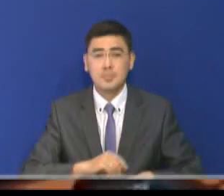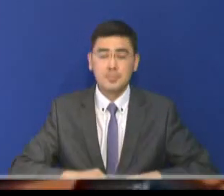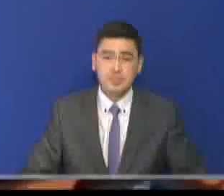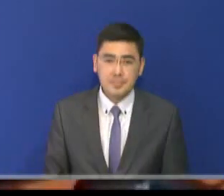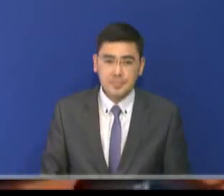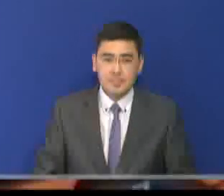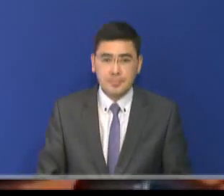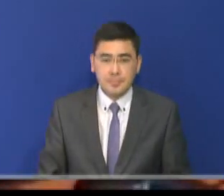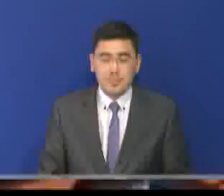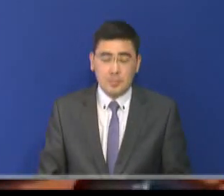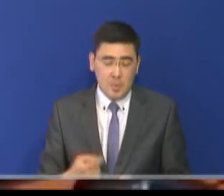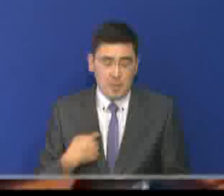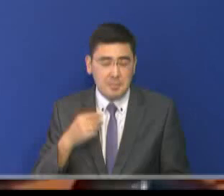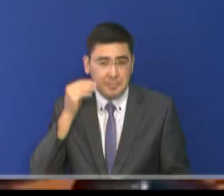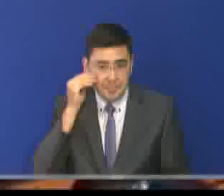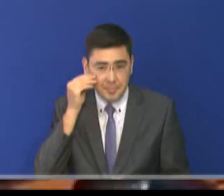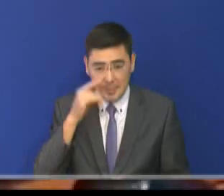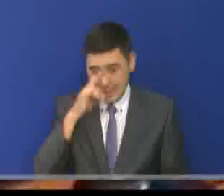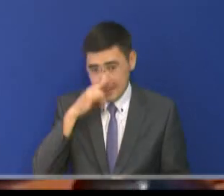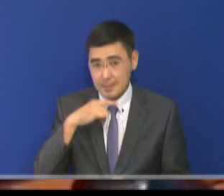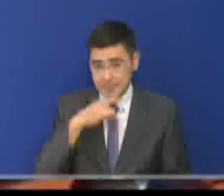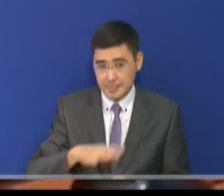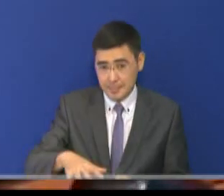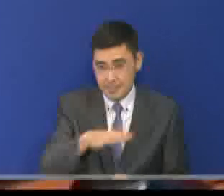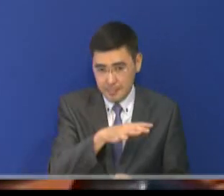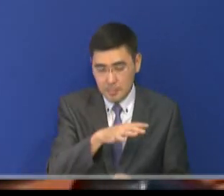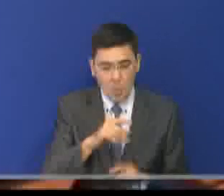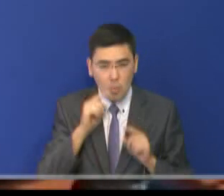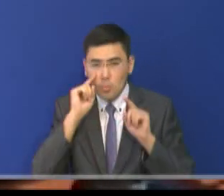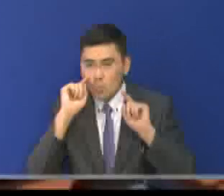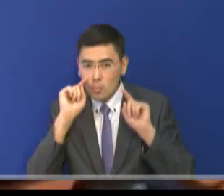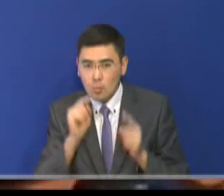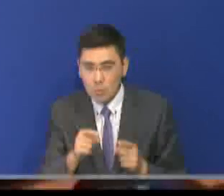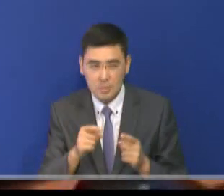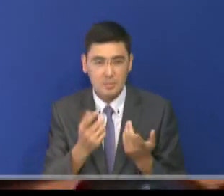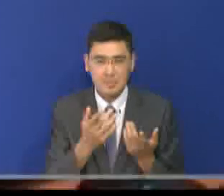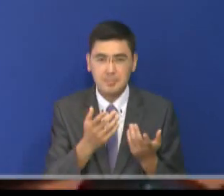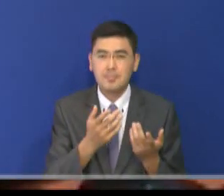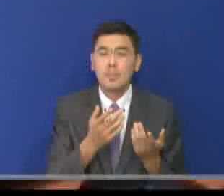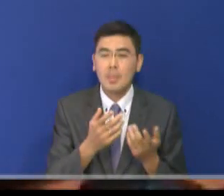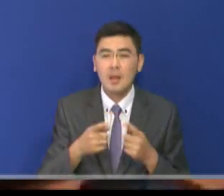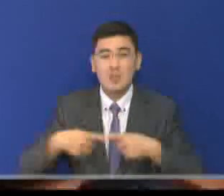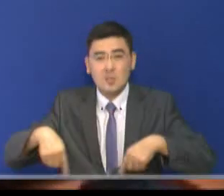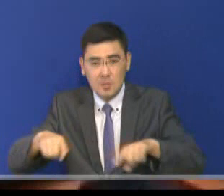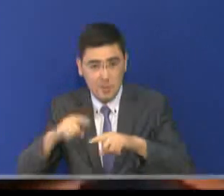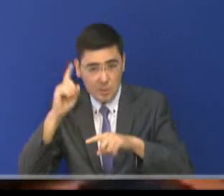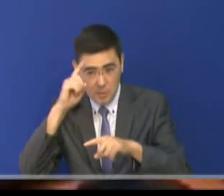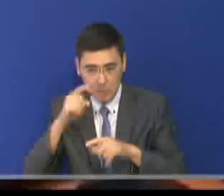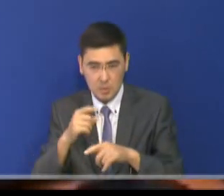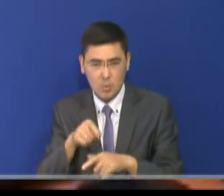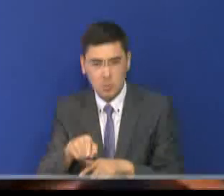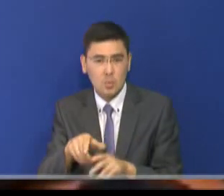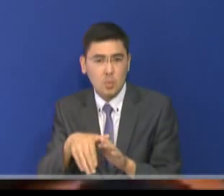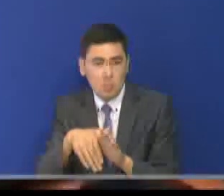Я считаю, что в будущем наша страна должна уделять особое внимание не только освоению природных ресурсов, но и сфере образования, которая вносит